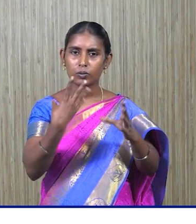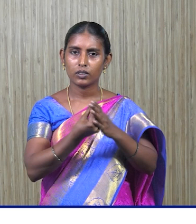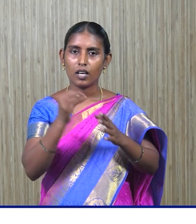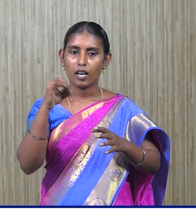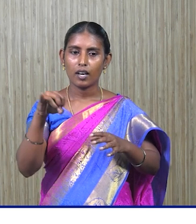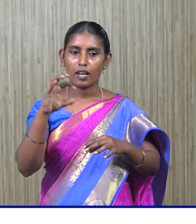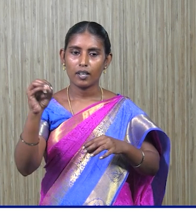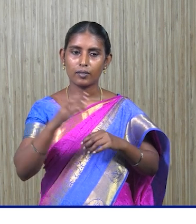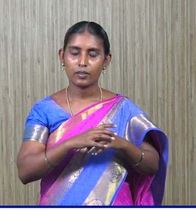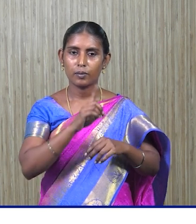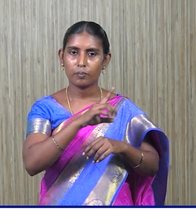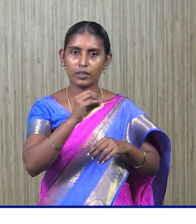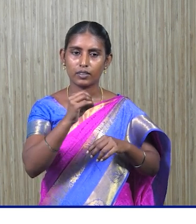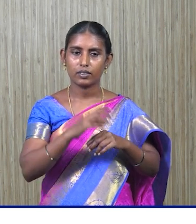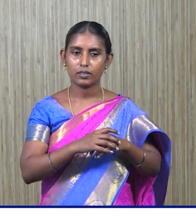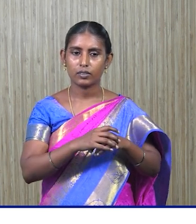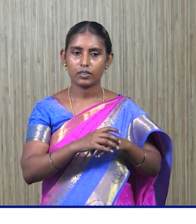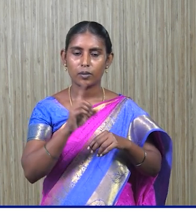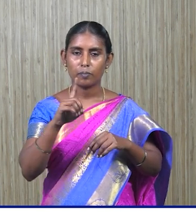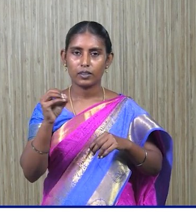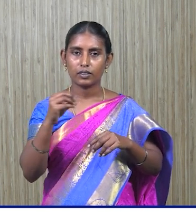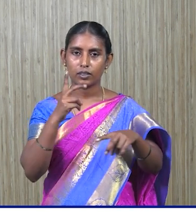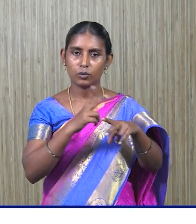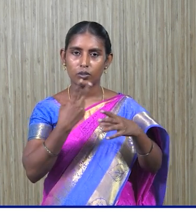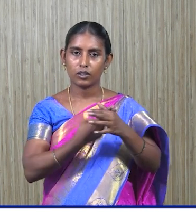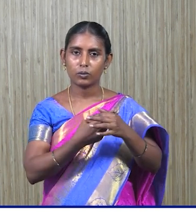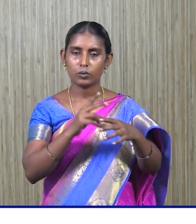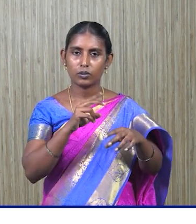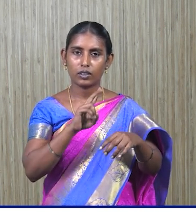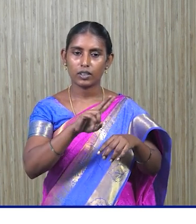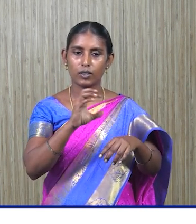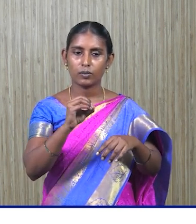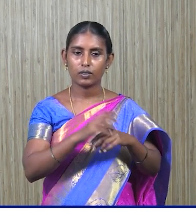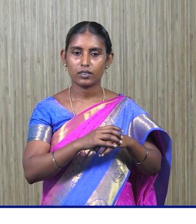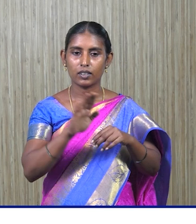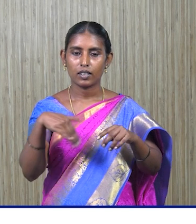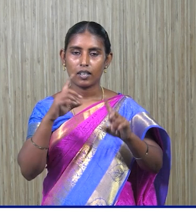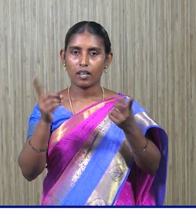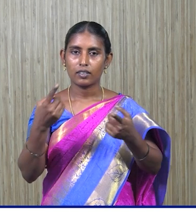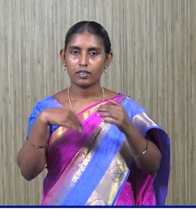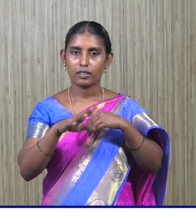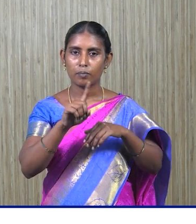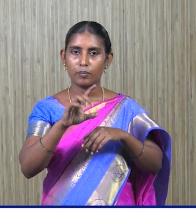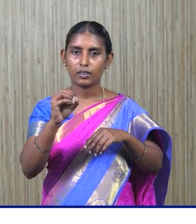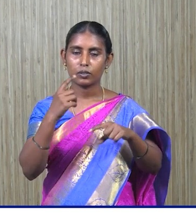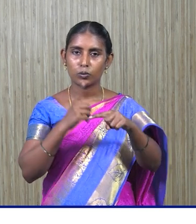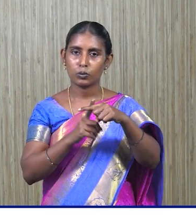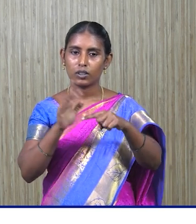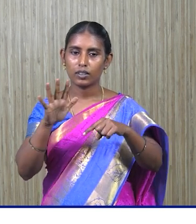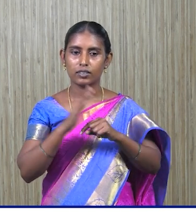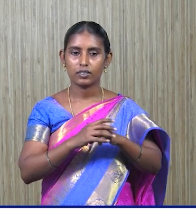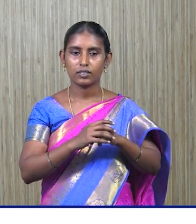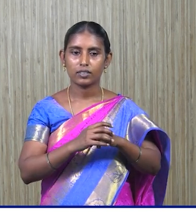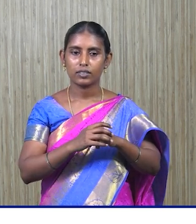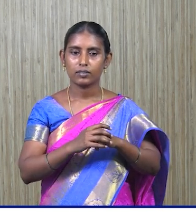மற்றும் 10 10 கூட்டினால் எவ்வளவு கிடைக்கும்? 20. அடுத்த அடைப்புக்குறிகள் உள்ள எண் எது? 10 கூட்டல் 5. 10